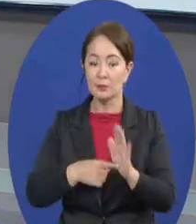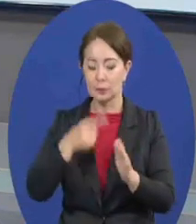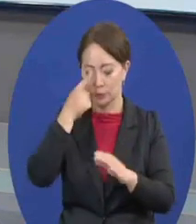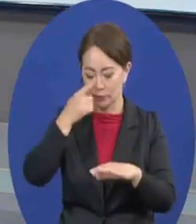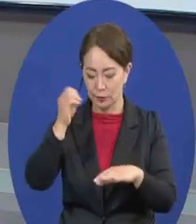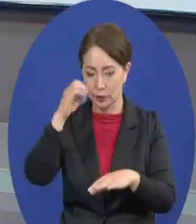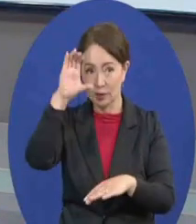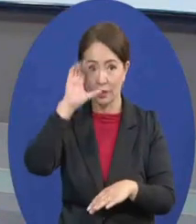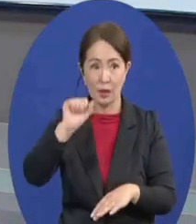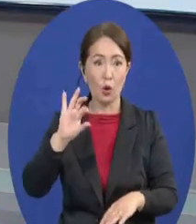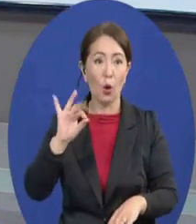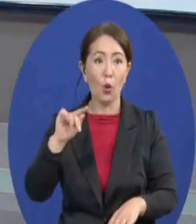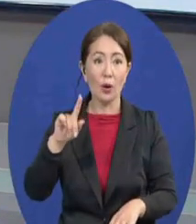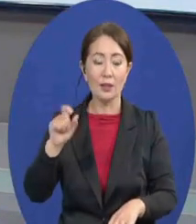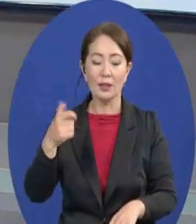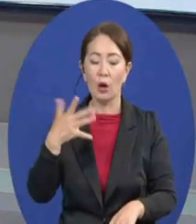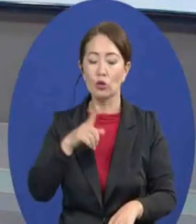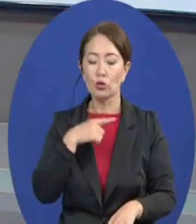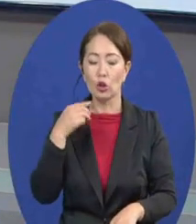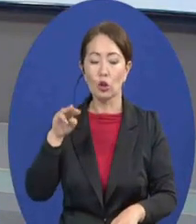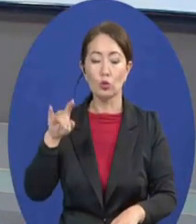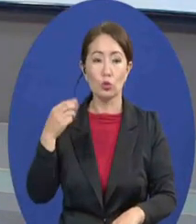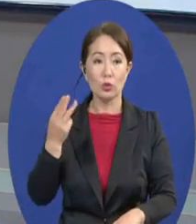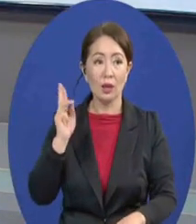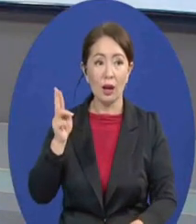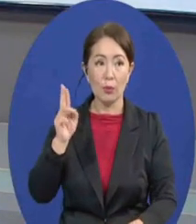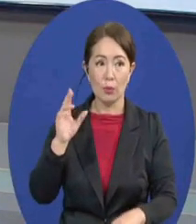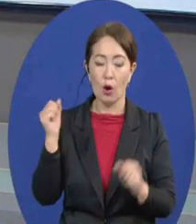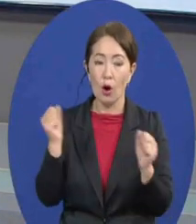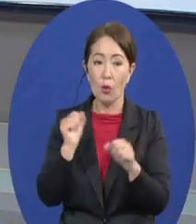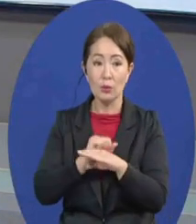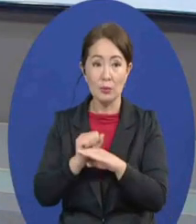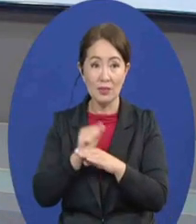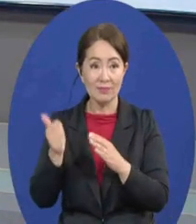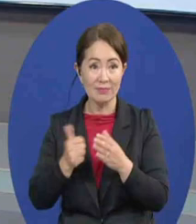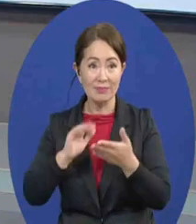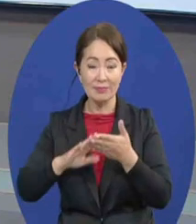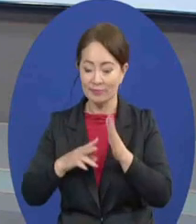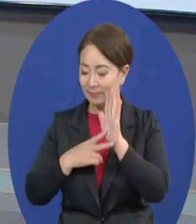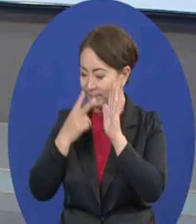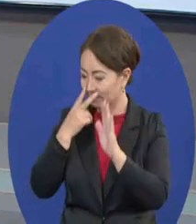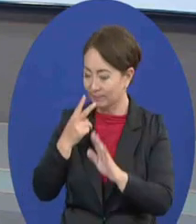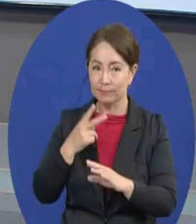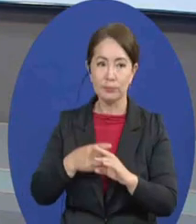Монгол улсын ерөнхийлөгчид оюутан 5 толгой төрш компани өвлийн бэлтгэл хангах ажилтай танилцлаа.